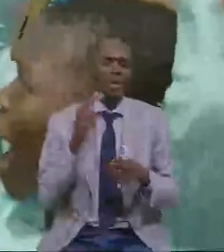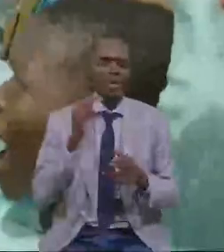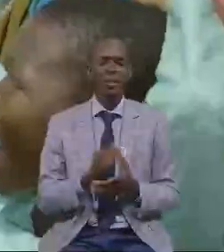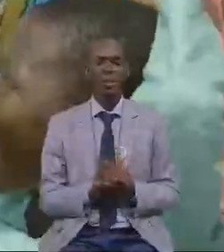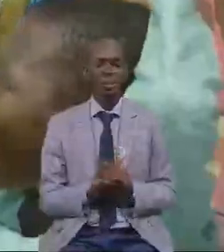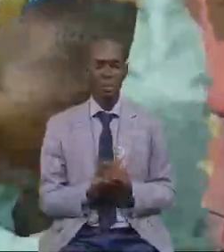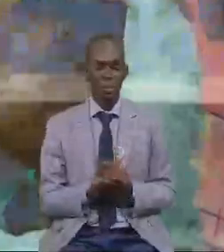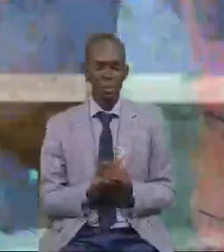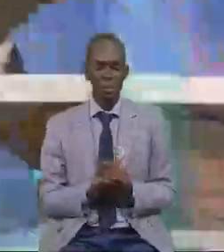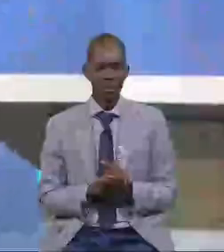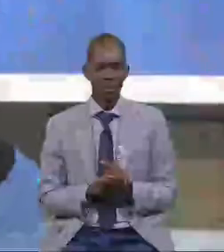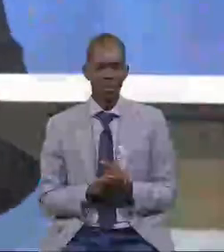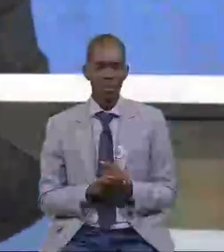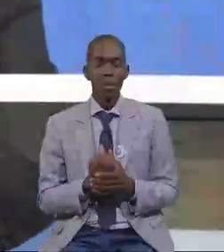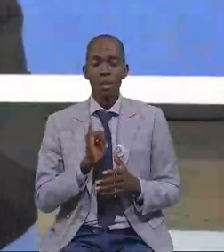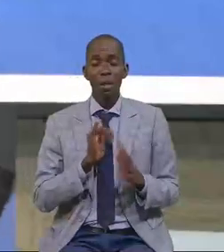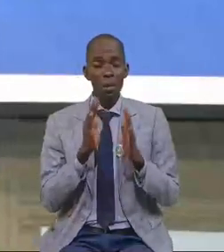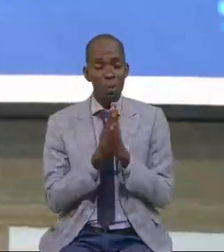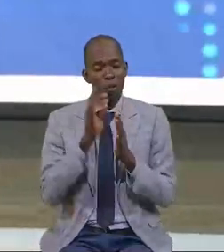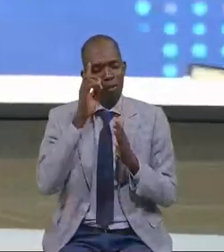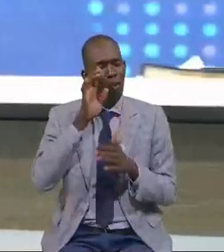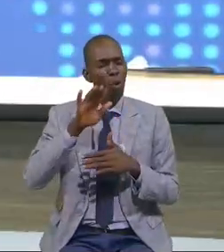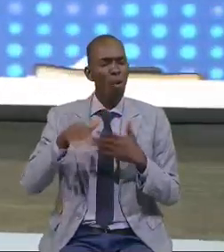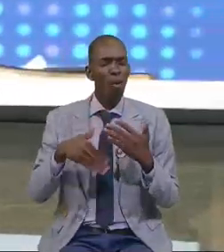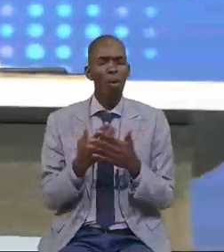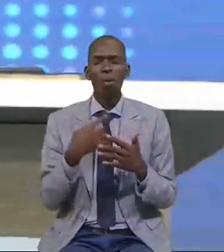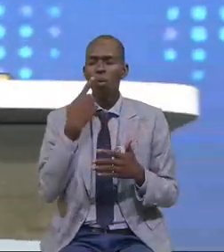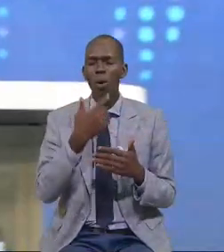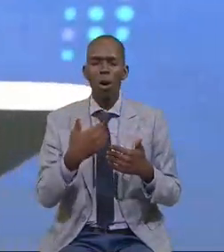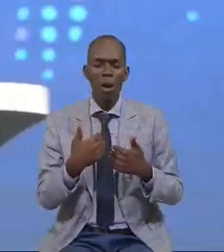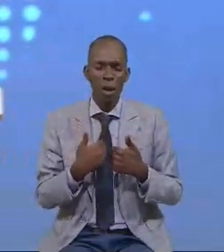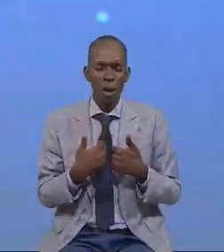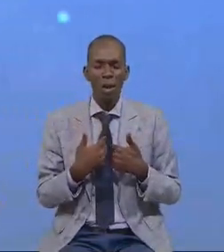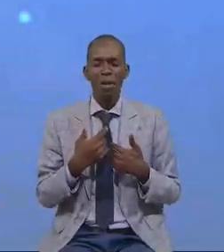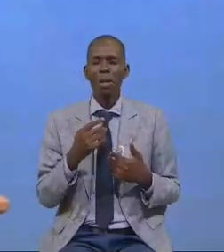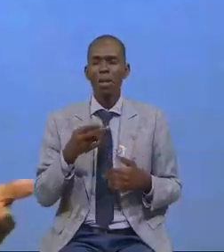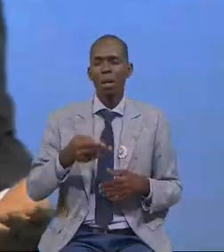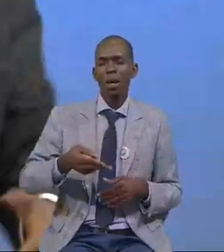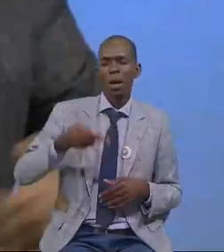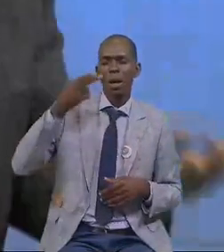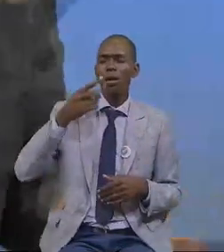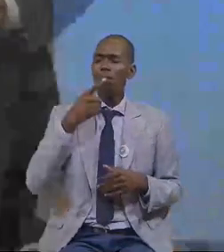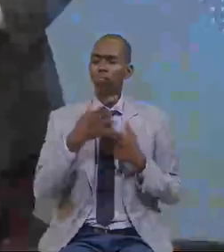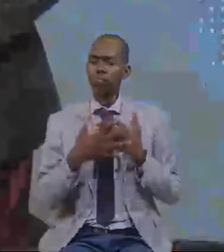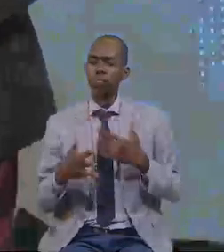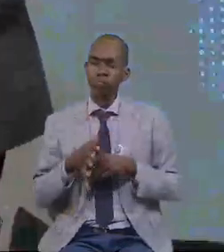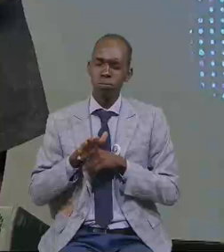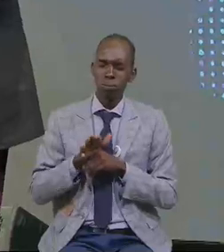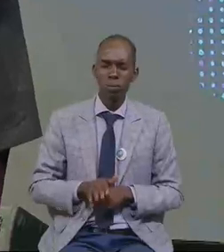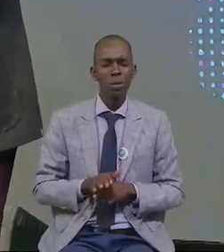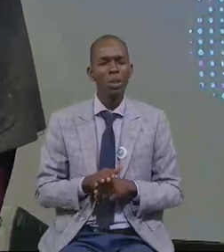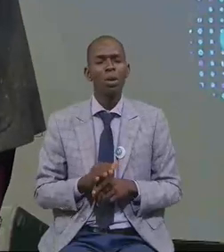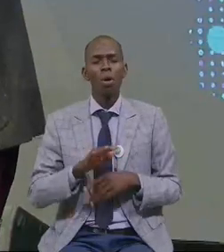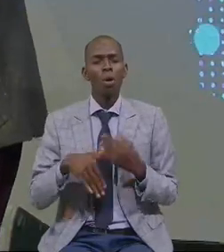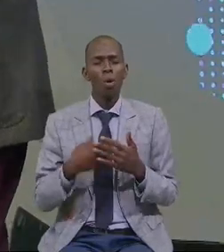de parole au nom de Jésus-Christ. Je prie pour ceux qui ont l'hypertension, ceux qui ont